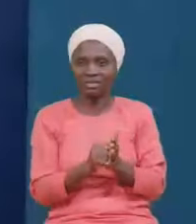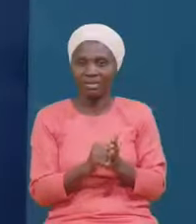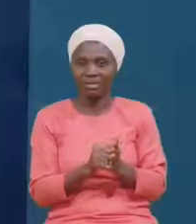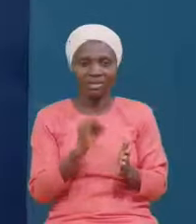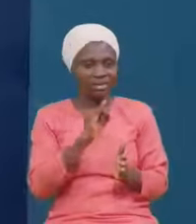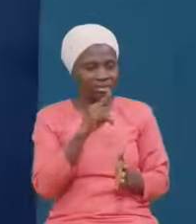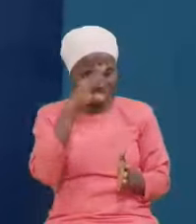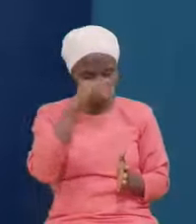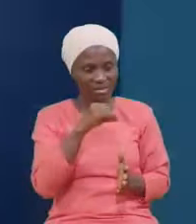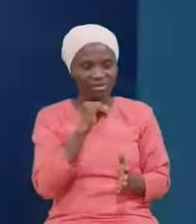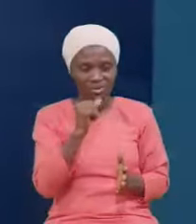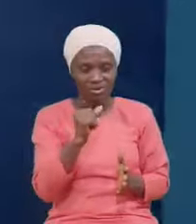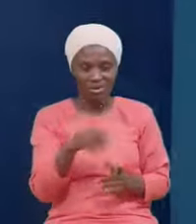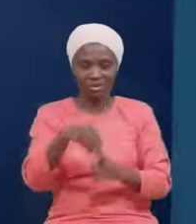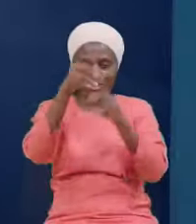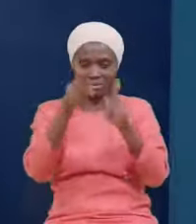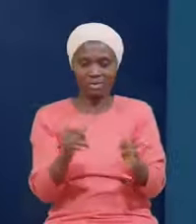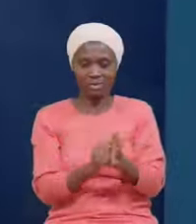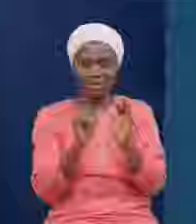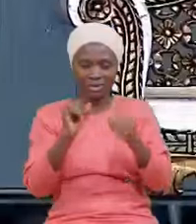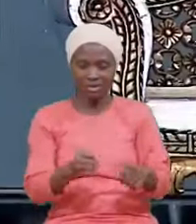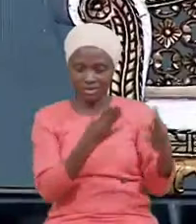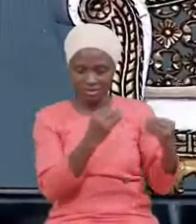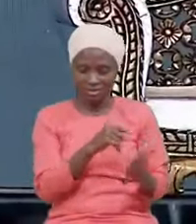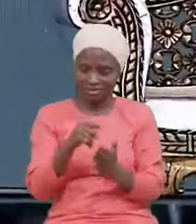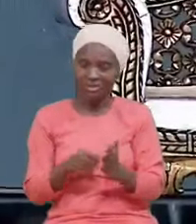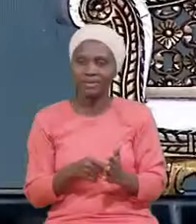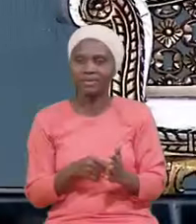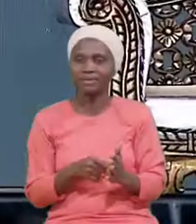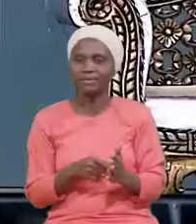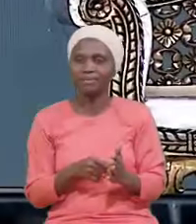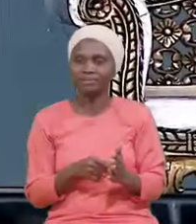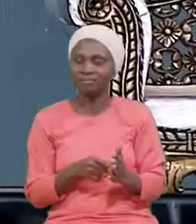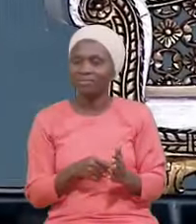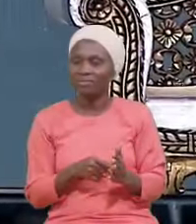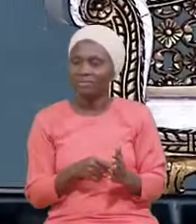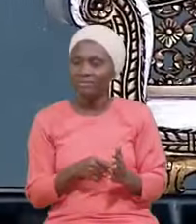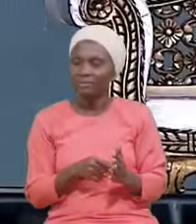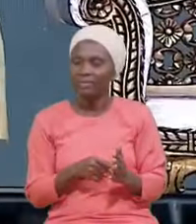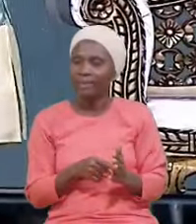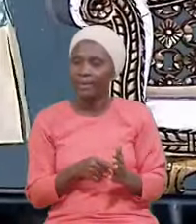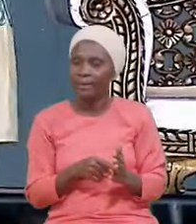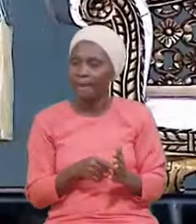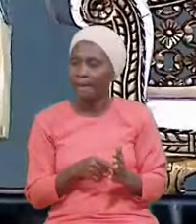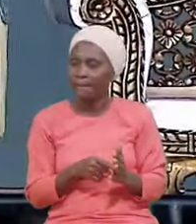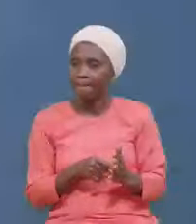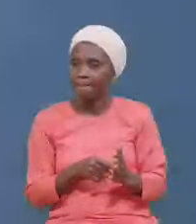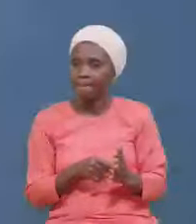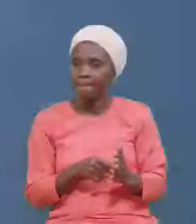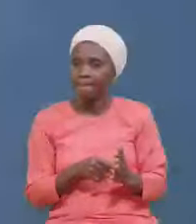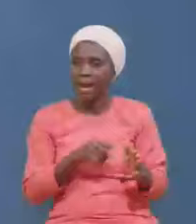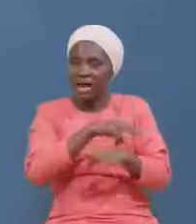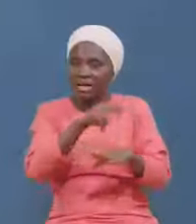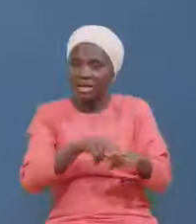deal with this but cannot deal with that. ఆ యొక్క స్పెషలిస్ట్లు అంటున్నారు, ఇది మేం చేయలేము, ఇది మా వల్ల కాదని చెప్తున్నారు.